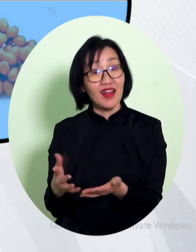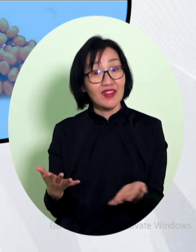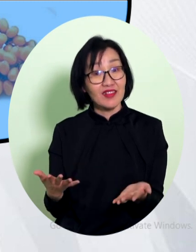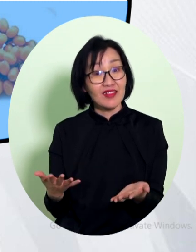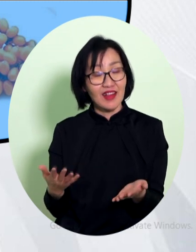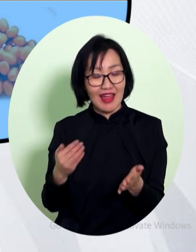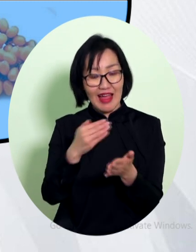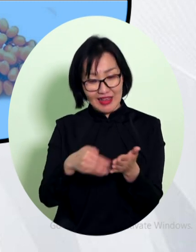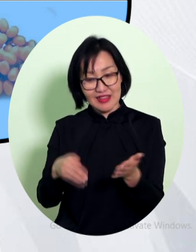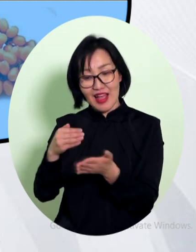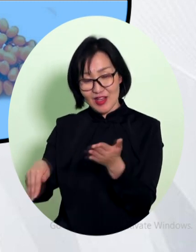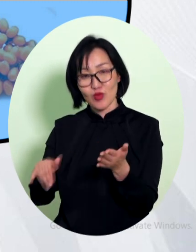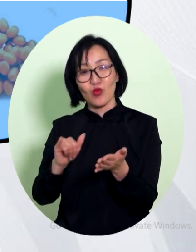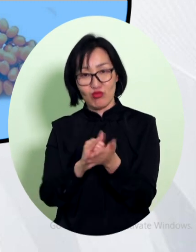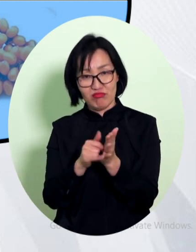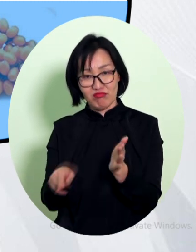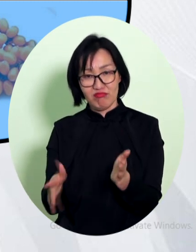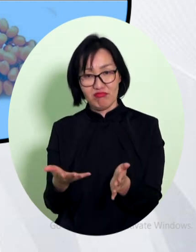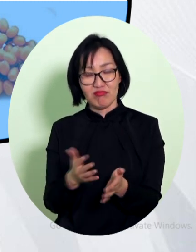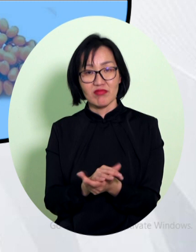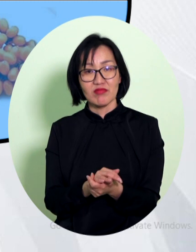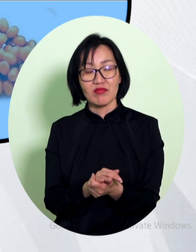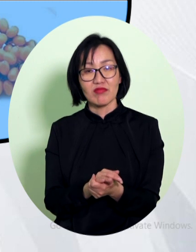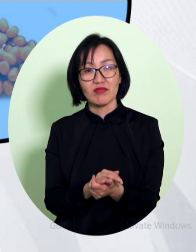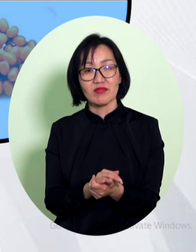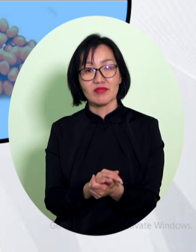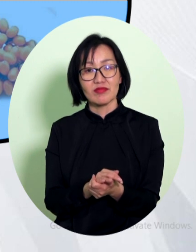Яагаад вэ? Хагасын хагас учраас.